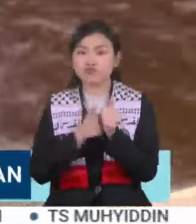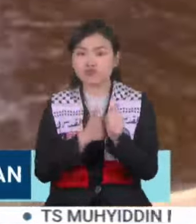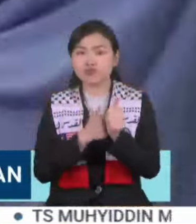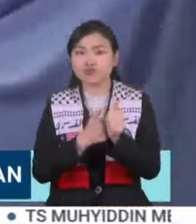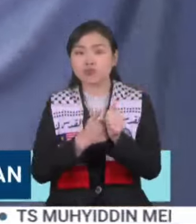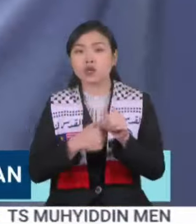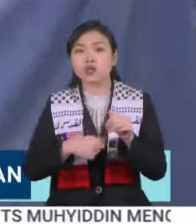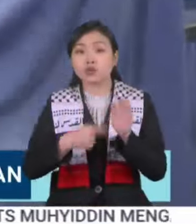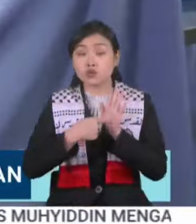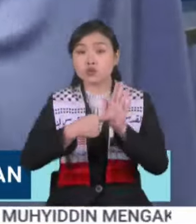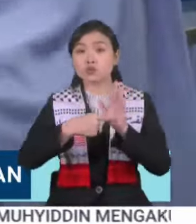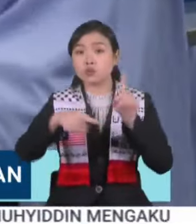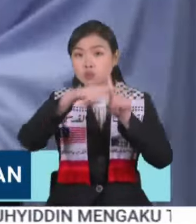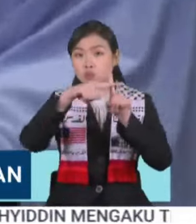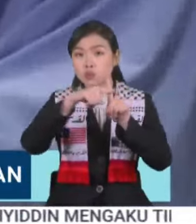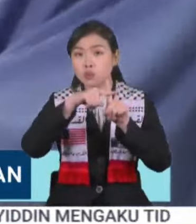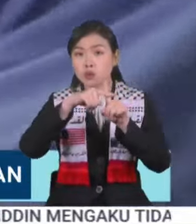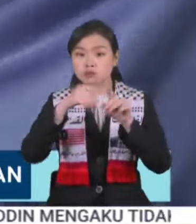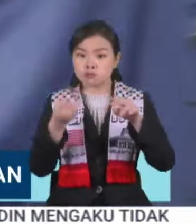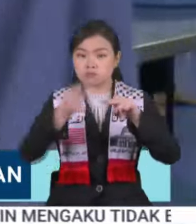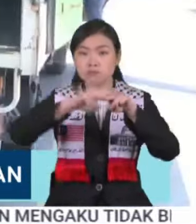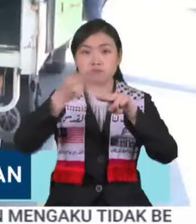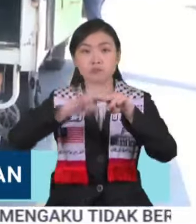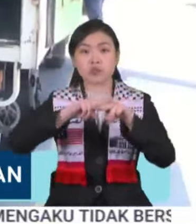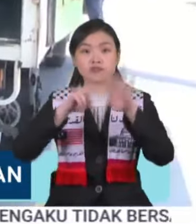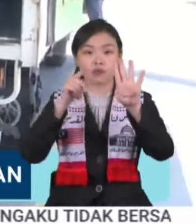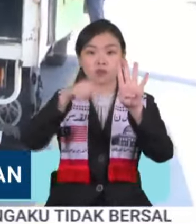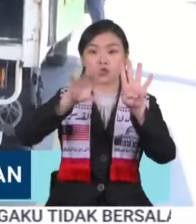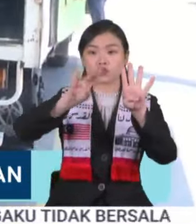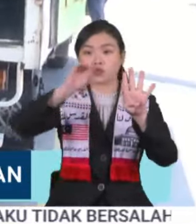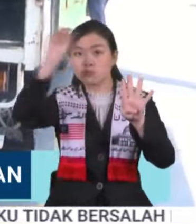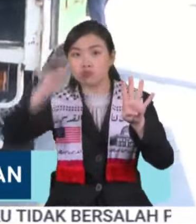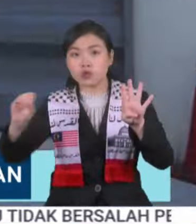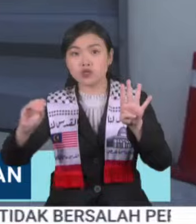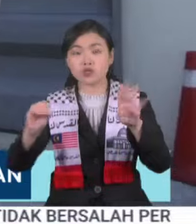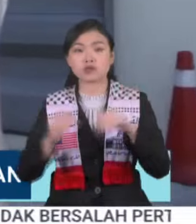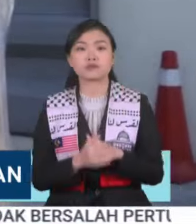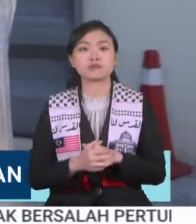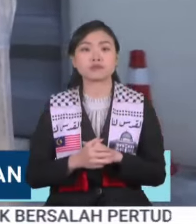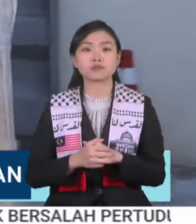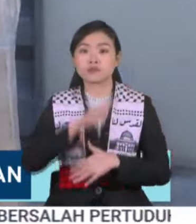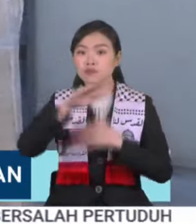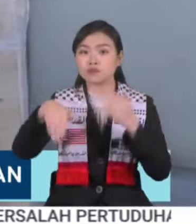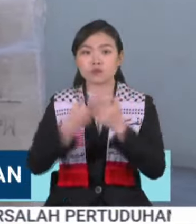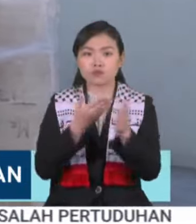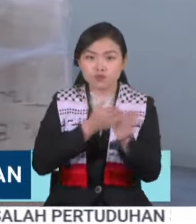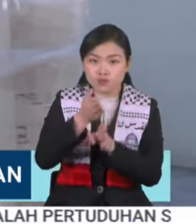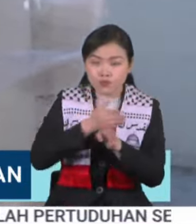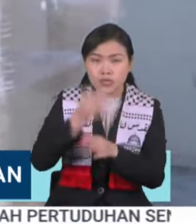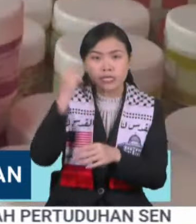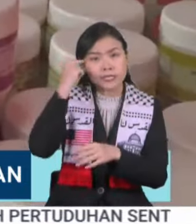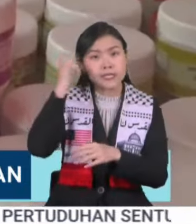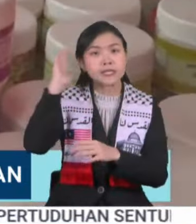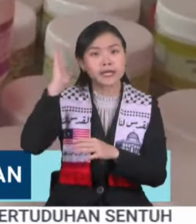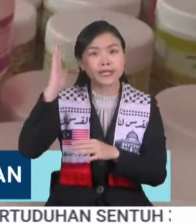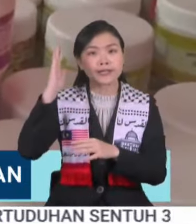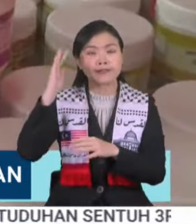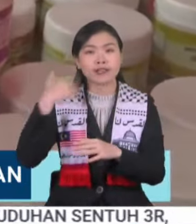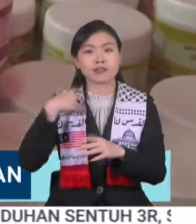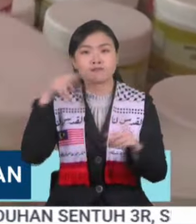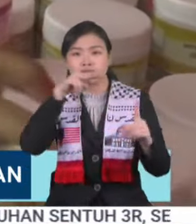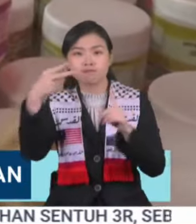meningkat 4.7% berbanding 0.7% pada suku sebelumnya. Semua sektor menjangkakan